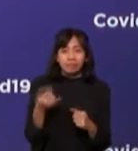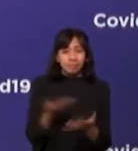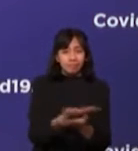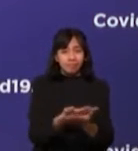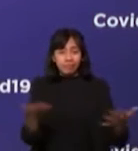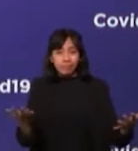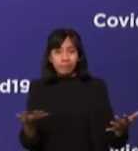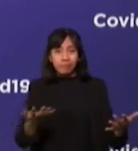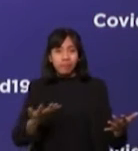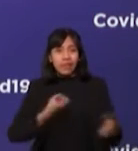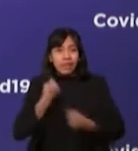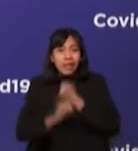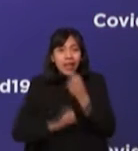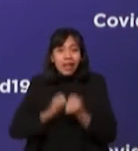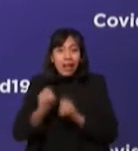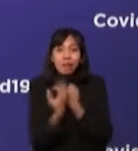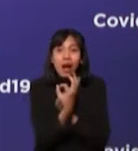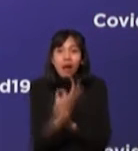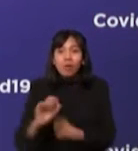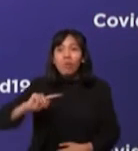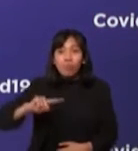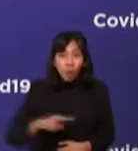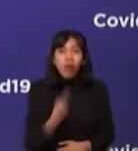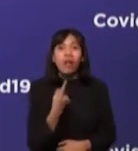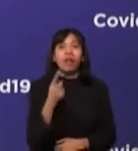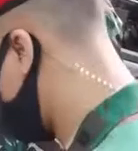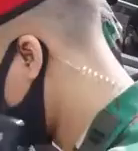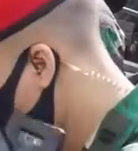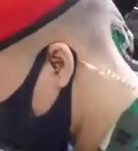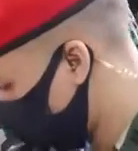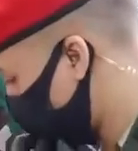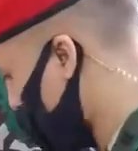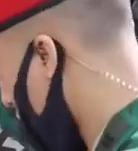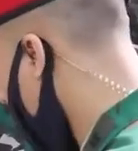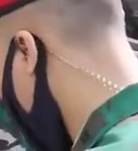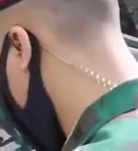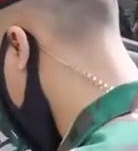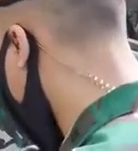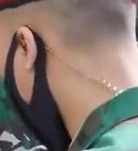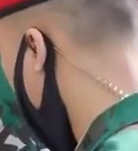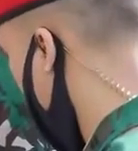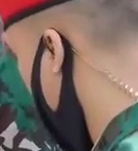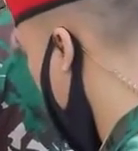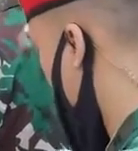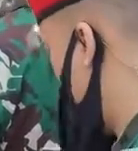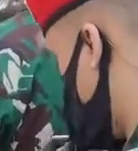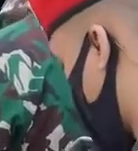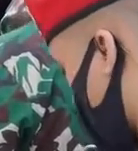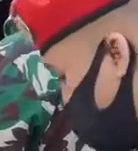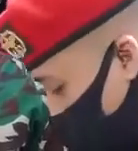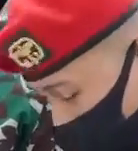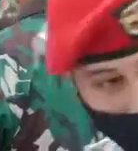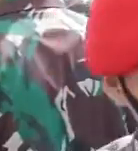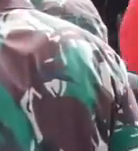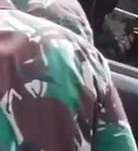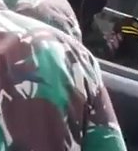kita memulai sebuah kegiatan baru, tetapi ada sesuatu yang tidak boleh berubah. Tradisi yang selama ini kita praktekkan,